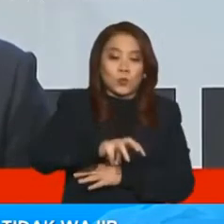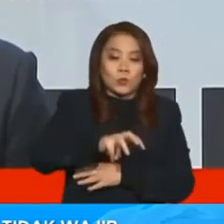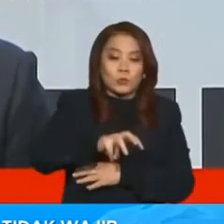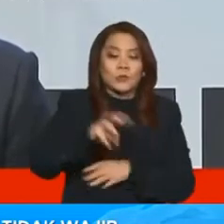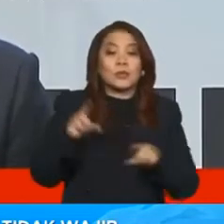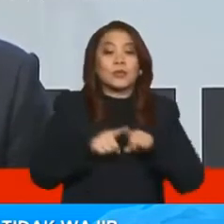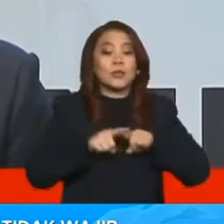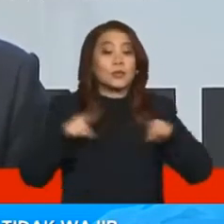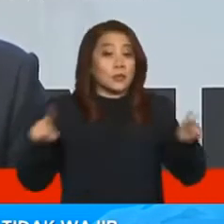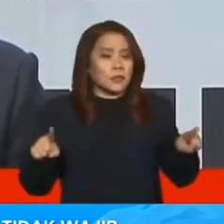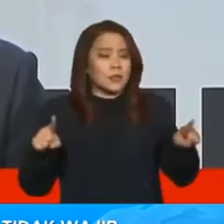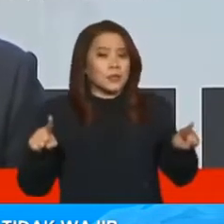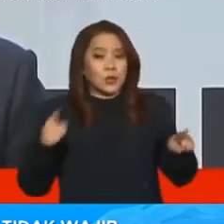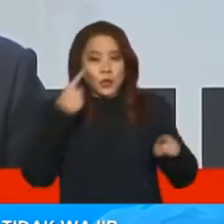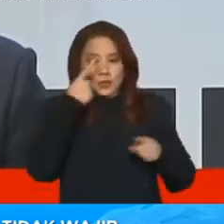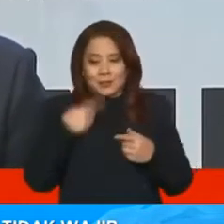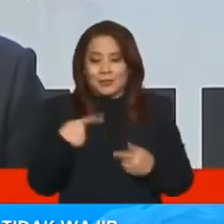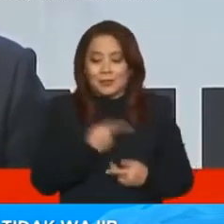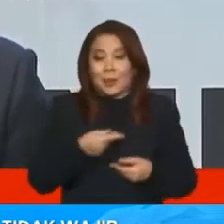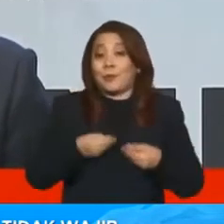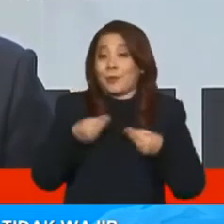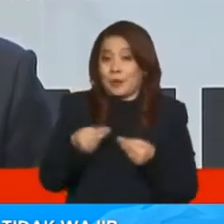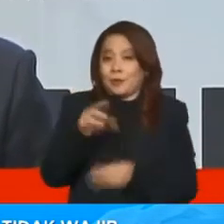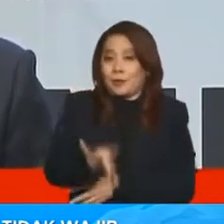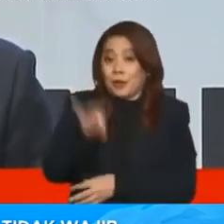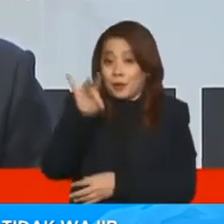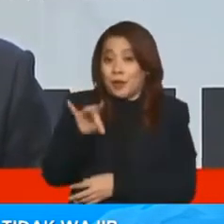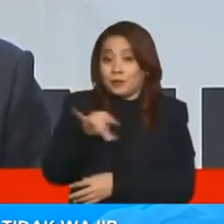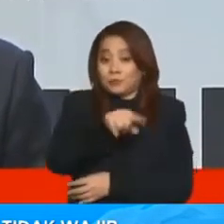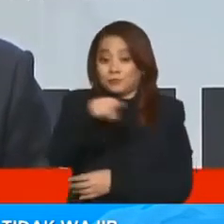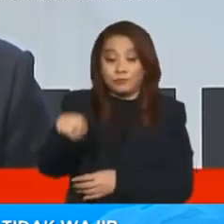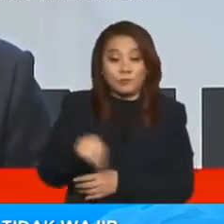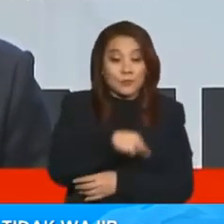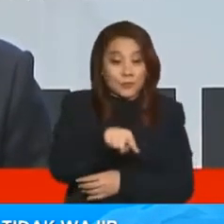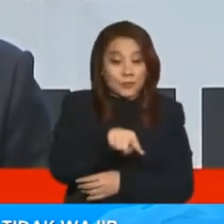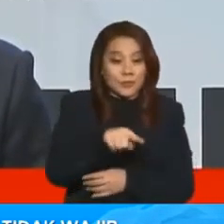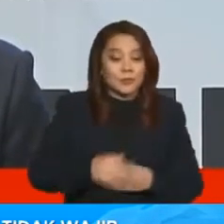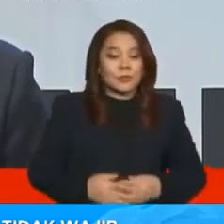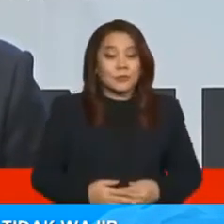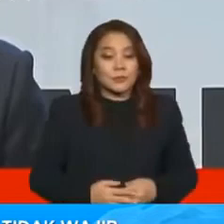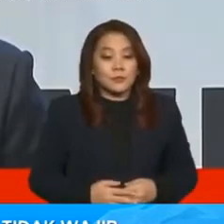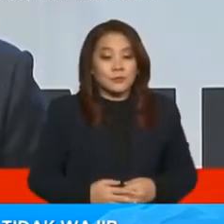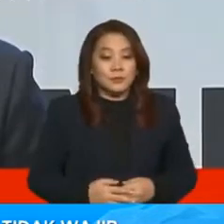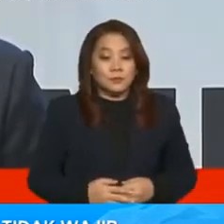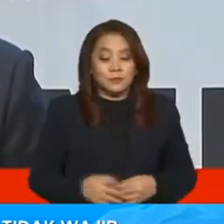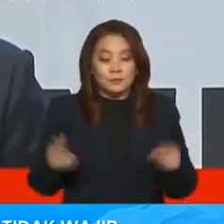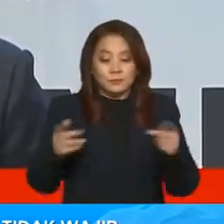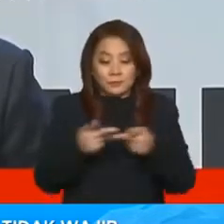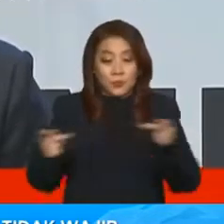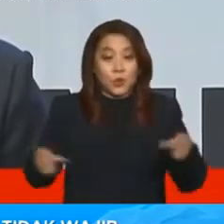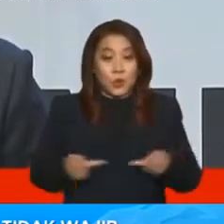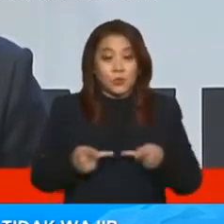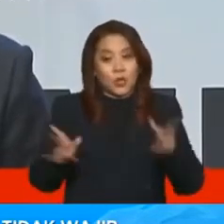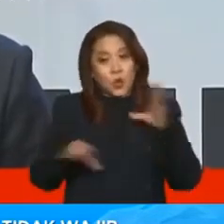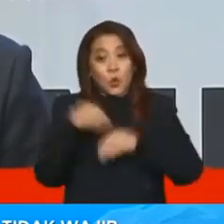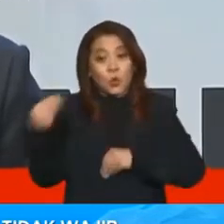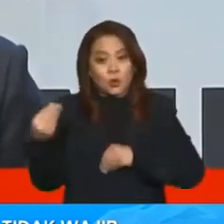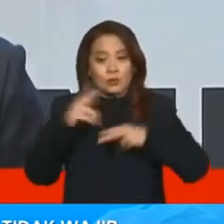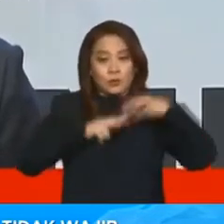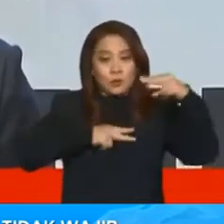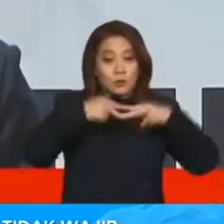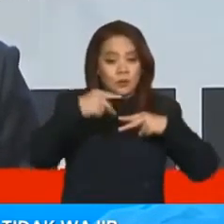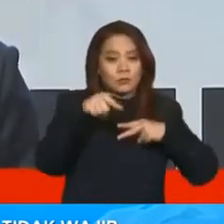tetapi kita bagi pilihan kepada mereka yang akan di kawasan dua bangunan